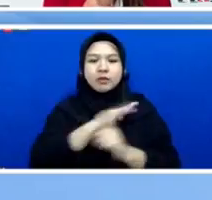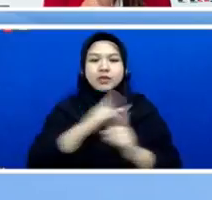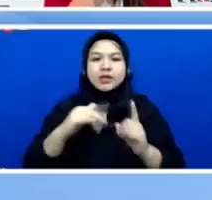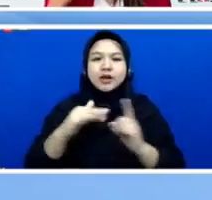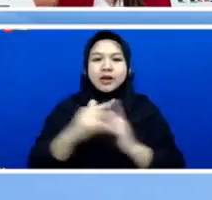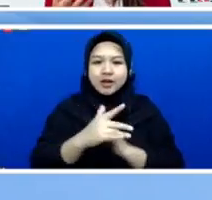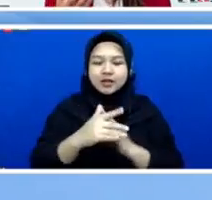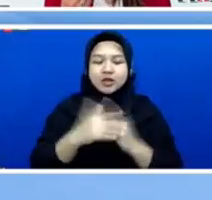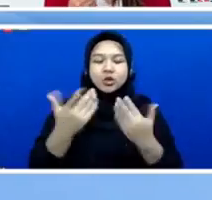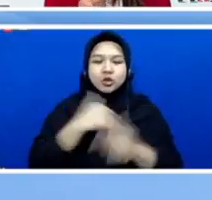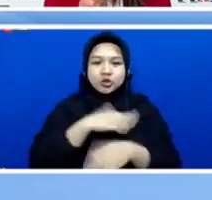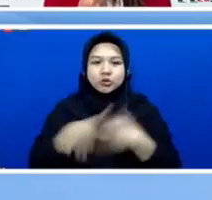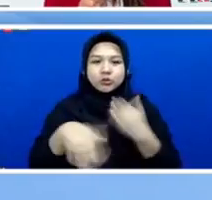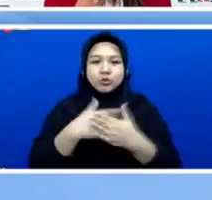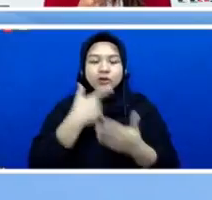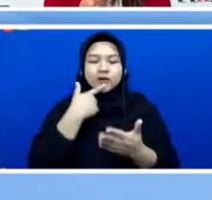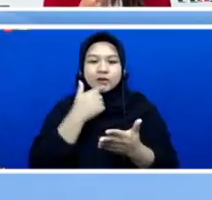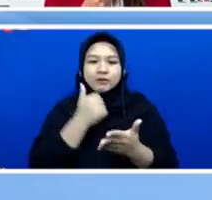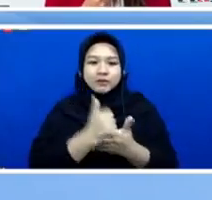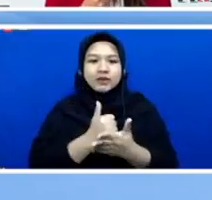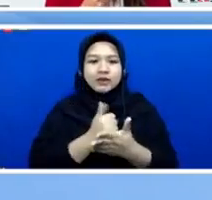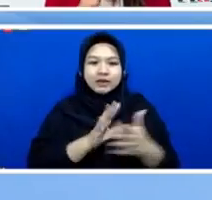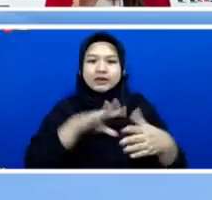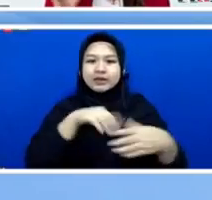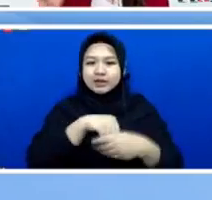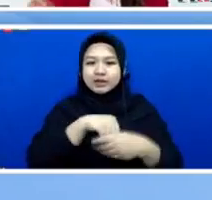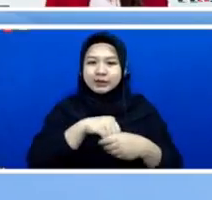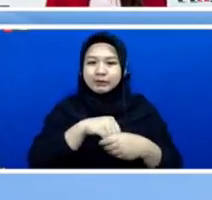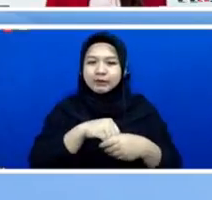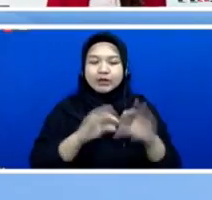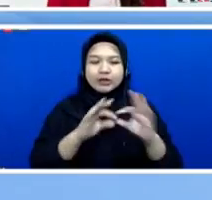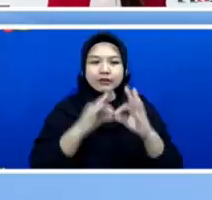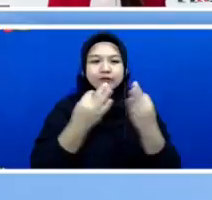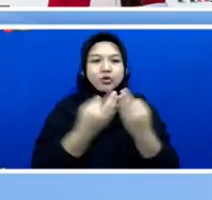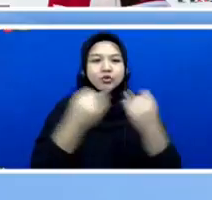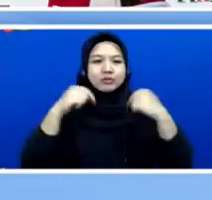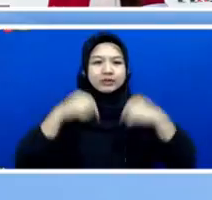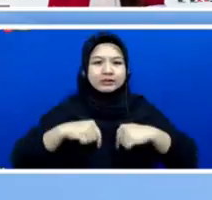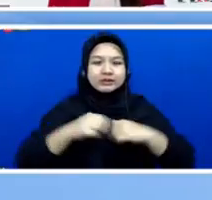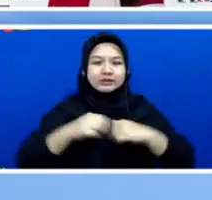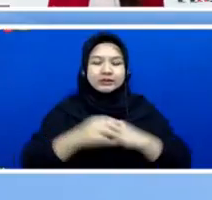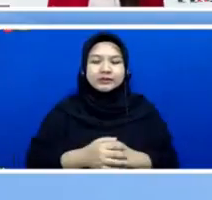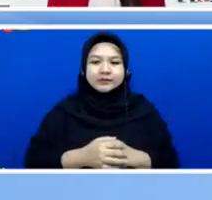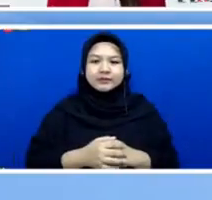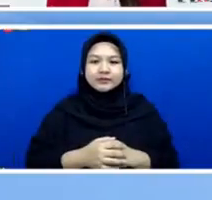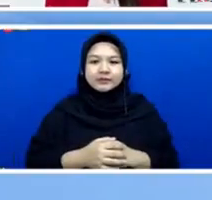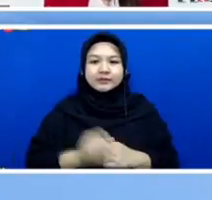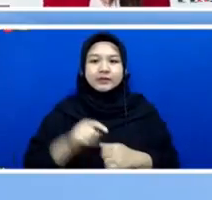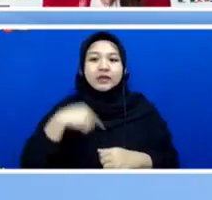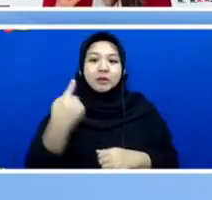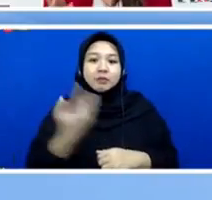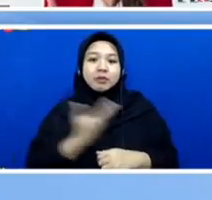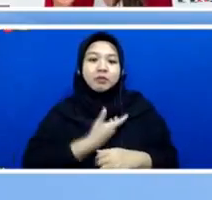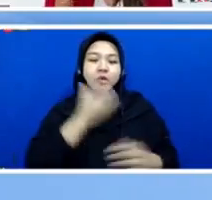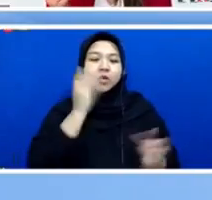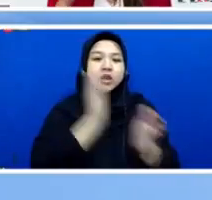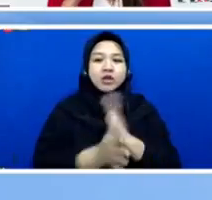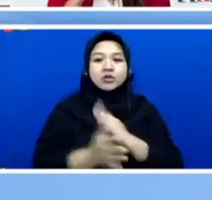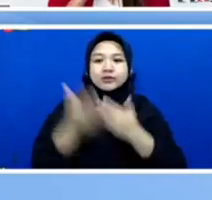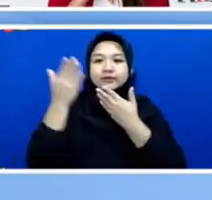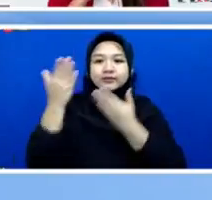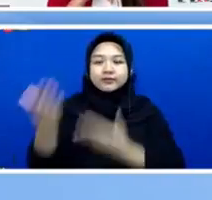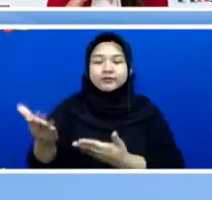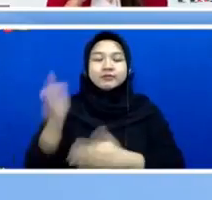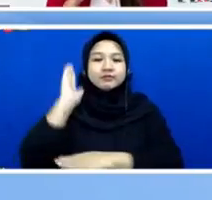juga seluruh kepentingan yang terlibat dalam forum ini. Dan tak berlama-lama, kami ingin langsung saja mempersilahkan